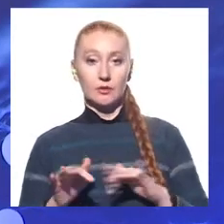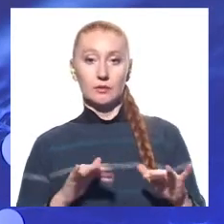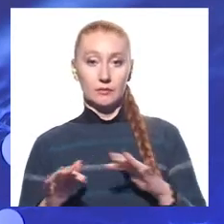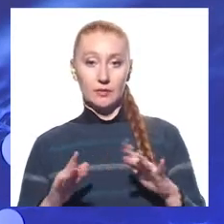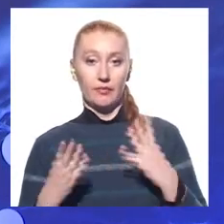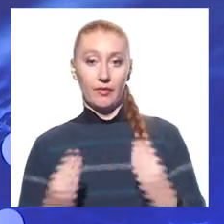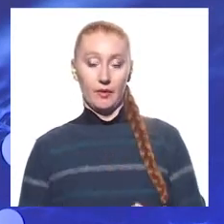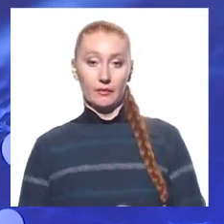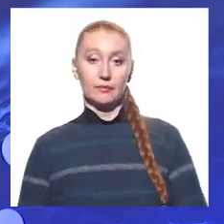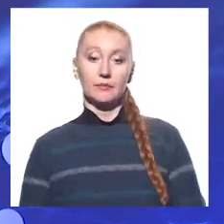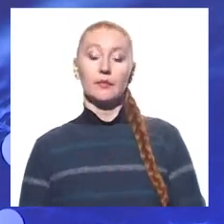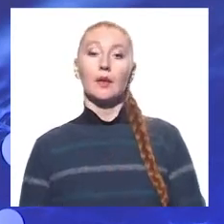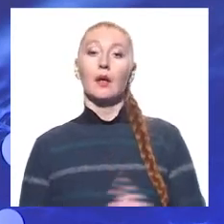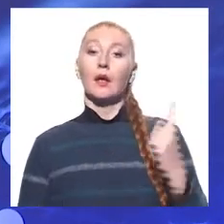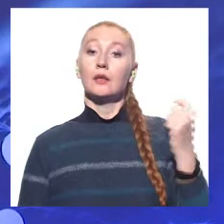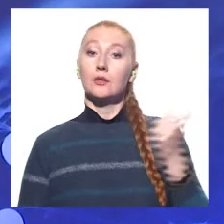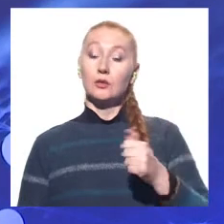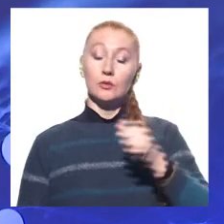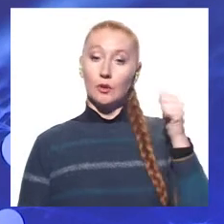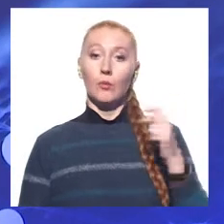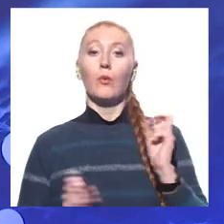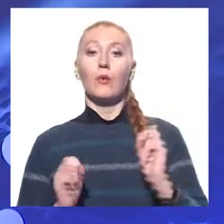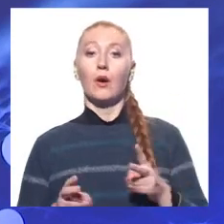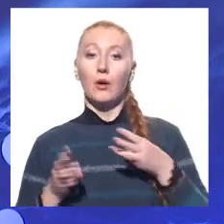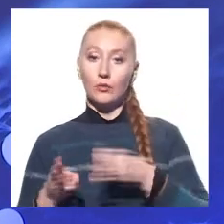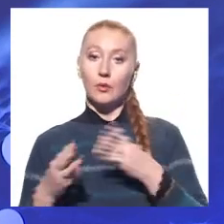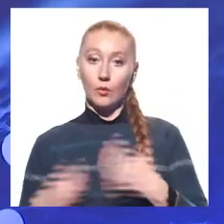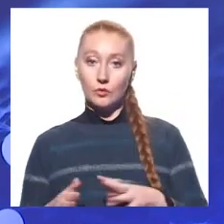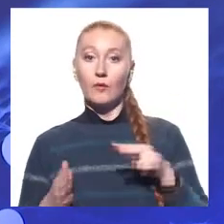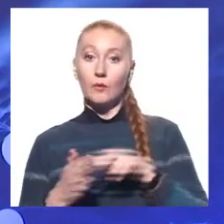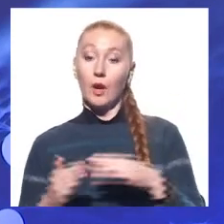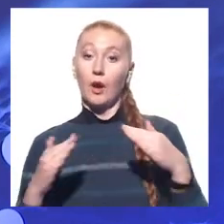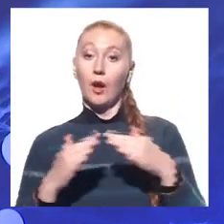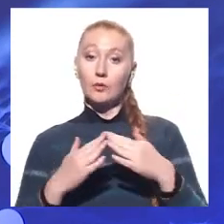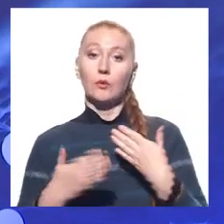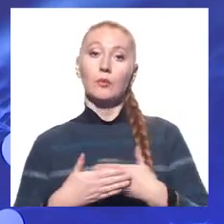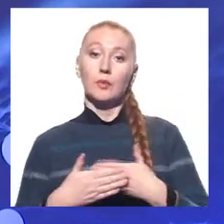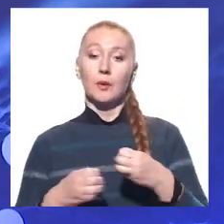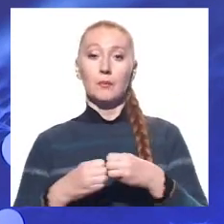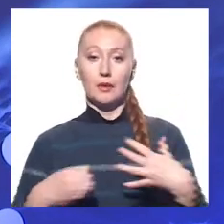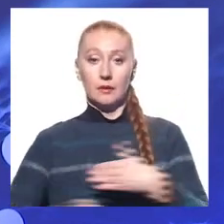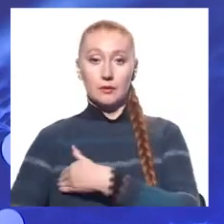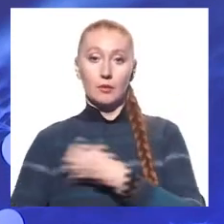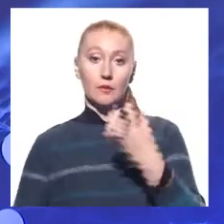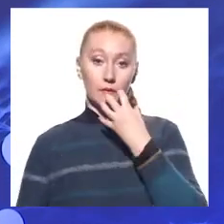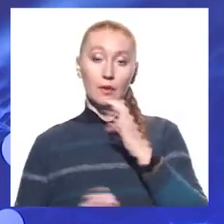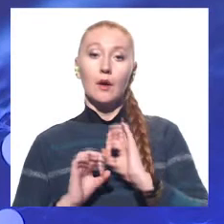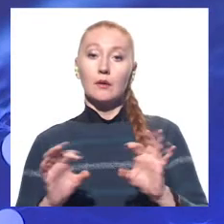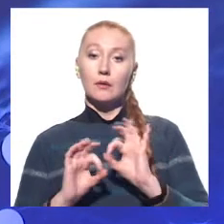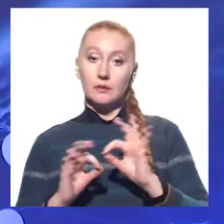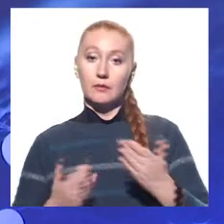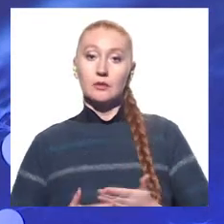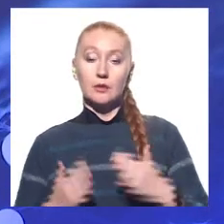дня. Тиждень тому, як опалення увімкнули, а вдома близько 15 градусів тепла, говорить